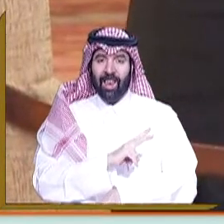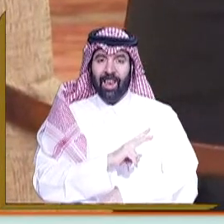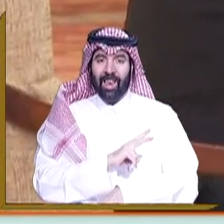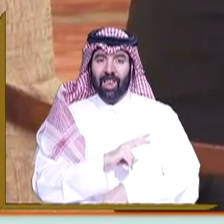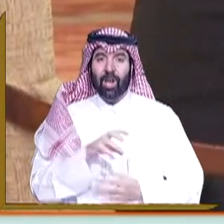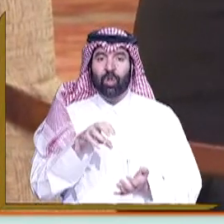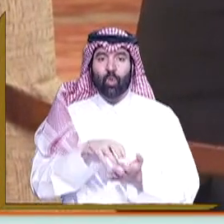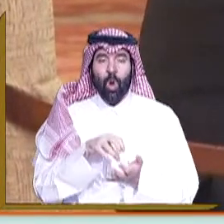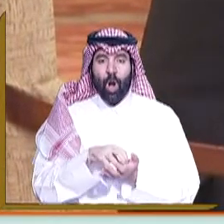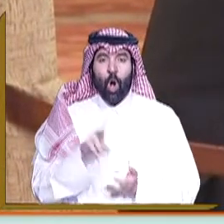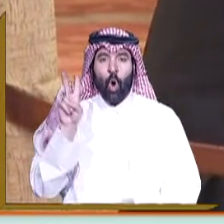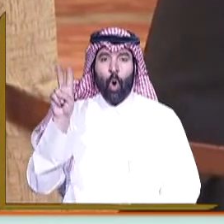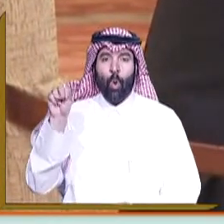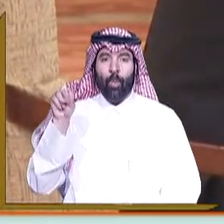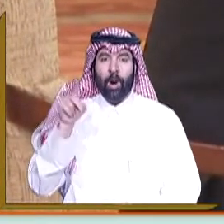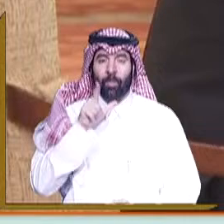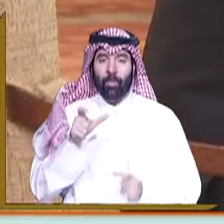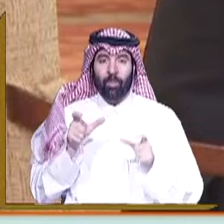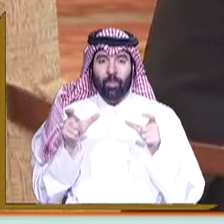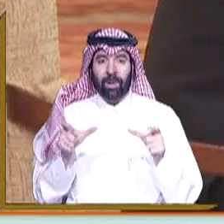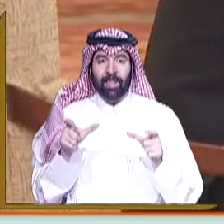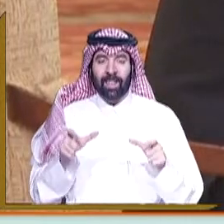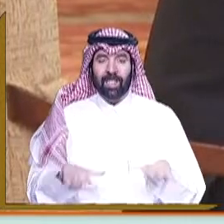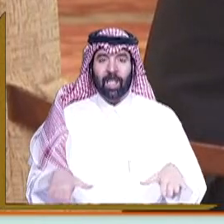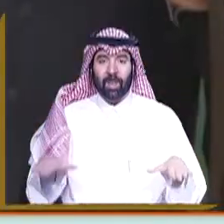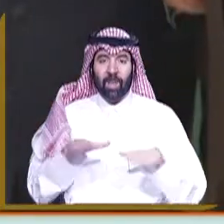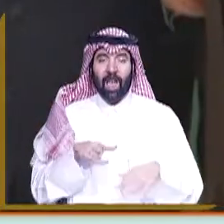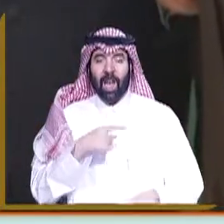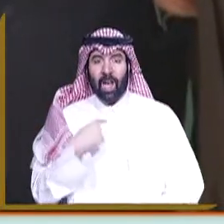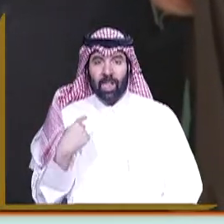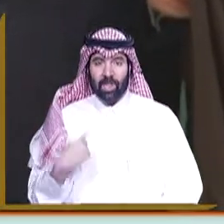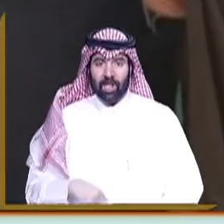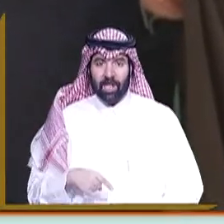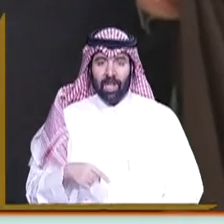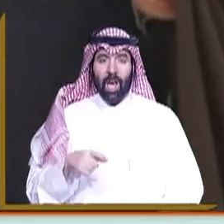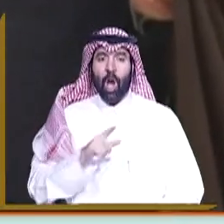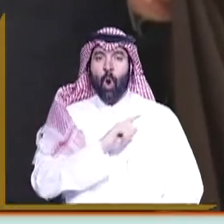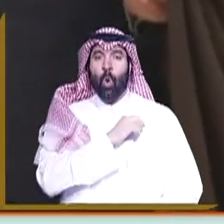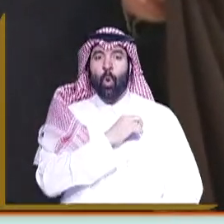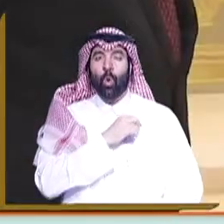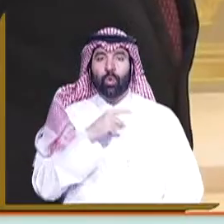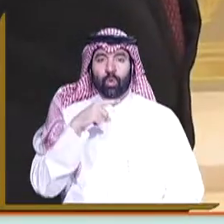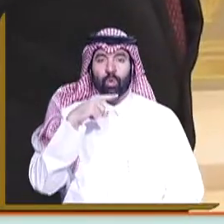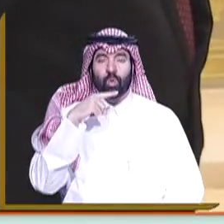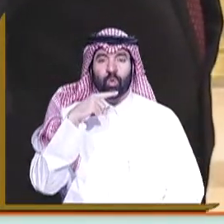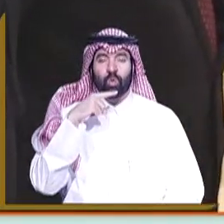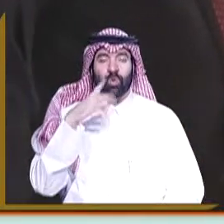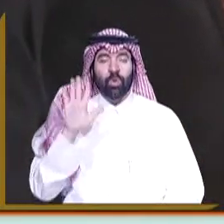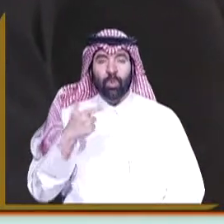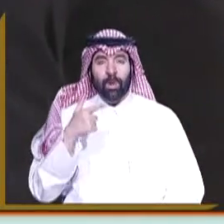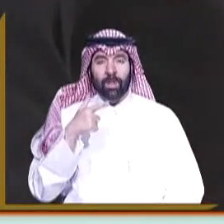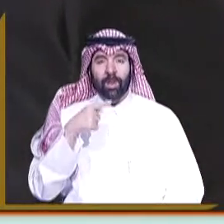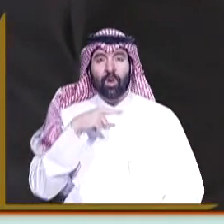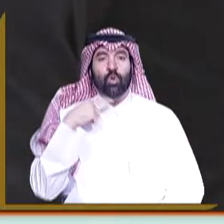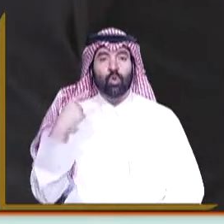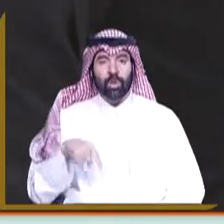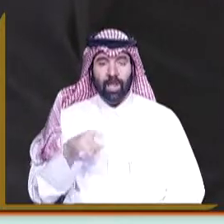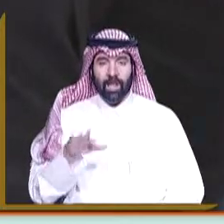الأمم المتحدة في مجلس الأمن، سواء الصين أو روسيا، والآن الزيارة القادمة ستكون